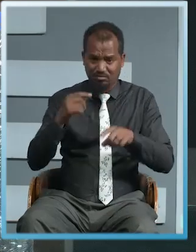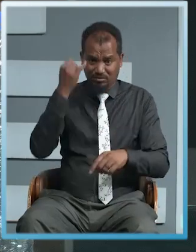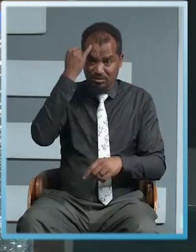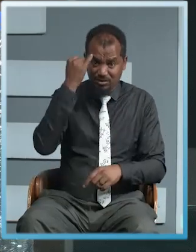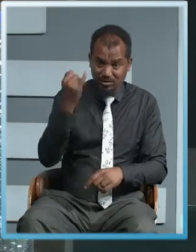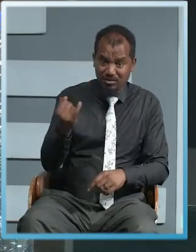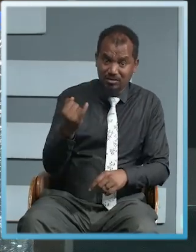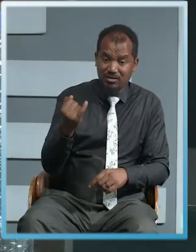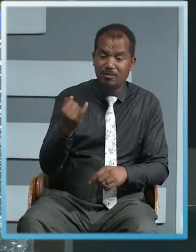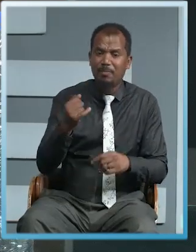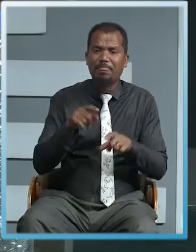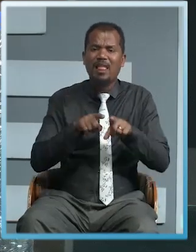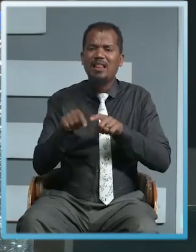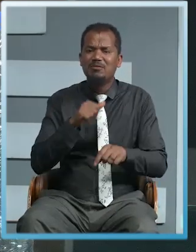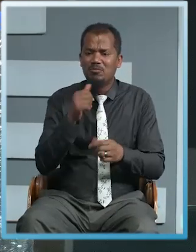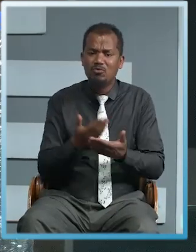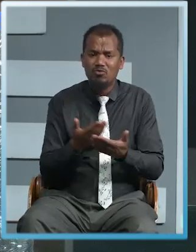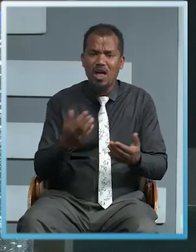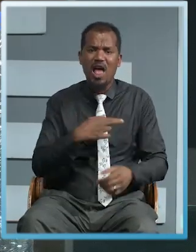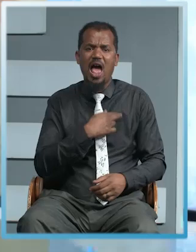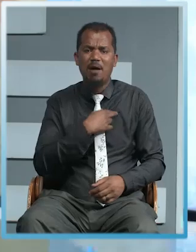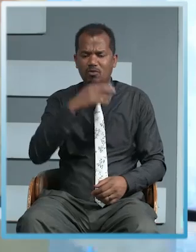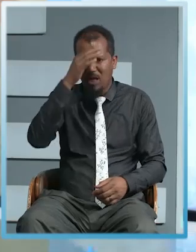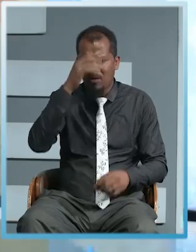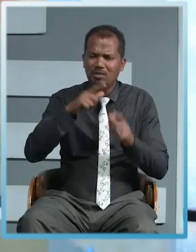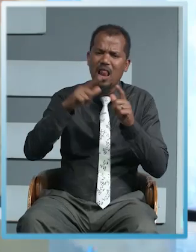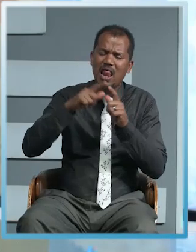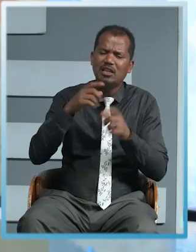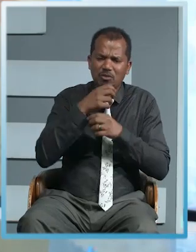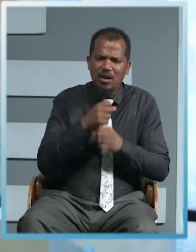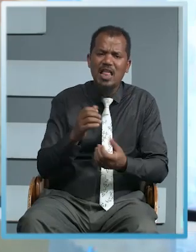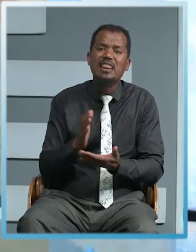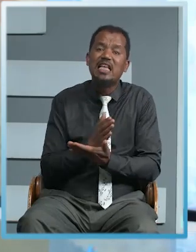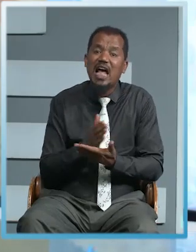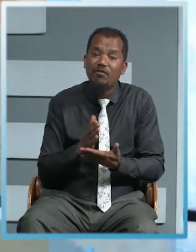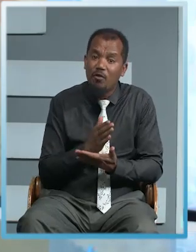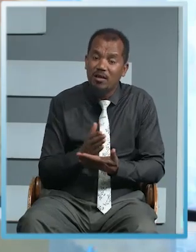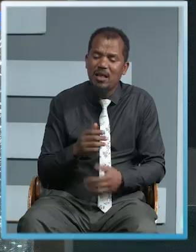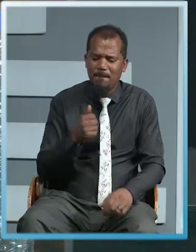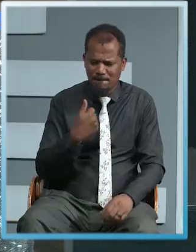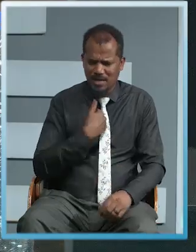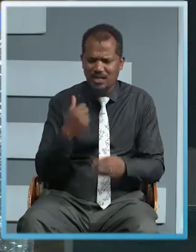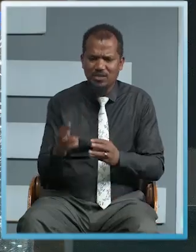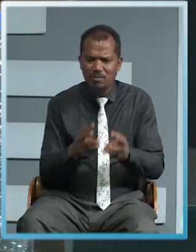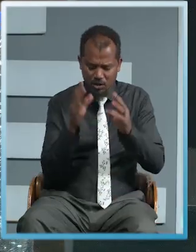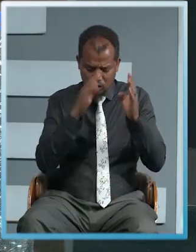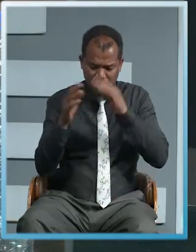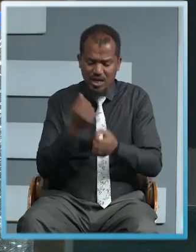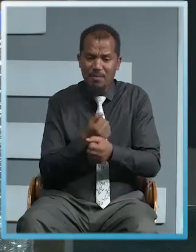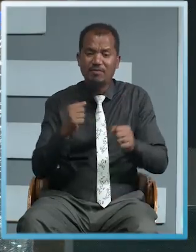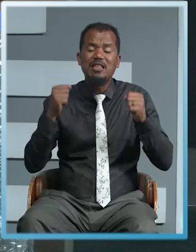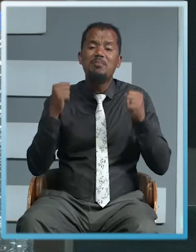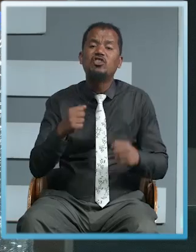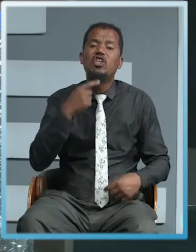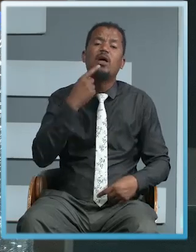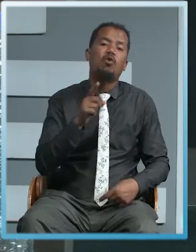هاسا وشن يالتسما موباتو غدوش همانو تاباتو تالا لكش مجلوش تسات فوبت براساتشن مانجاتش غرل مفتاحي